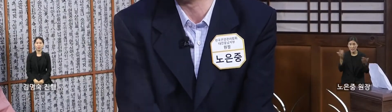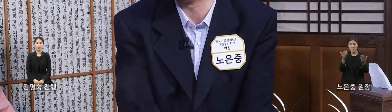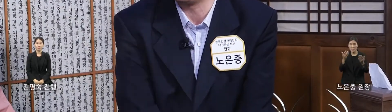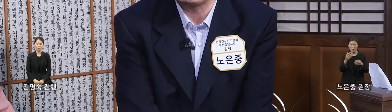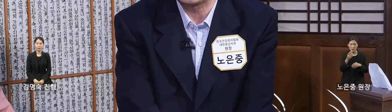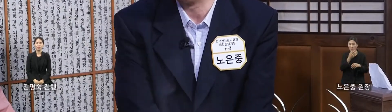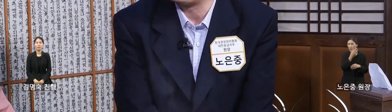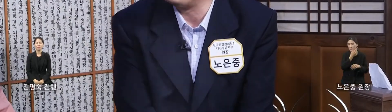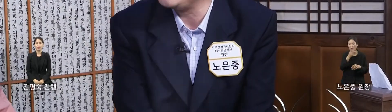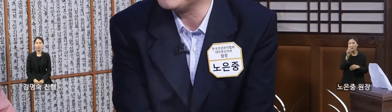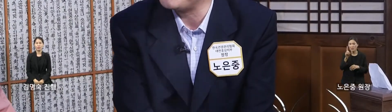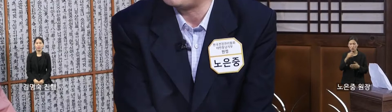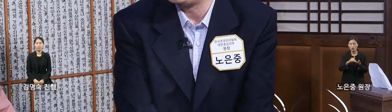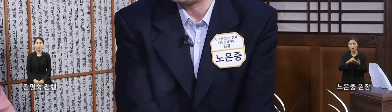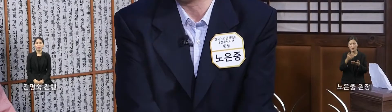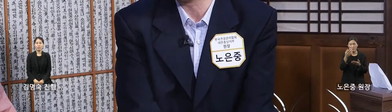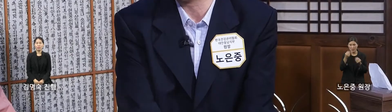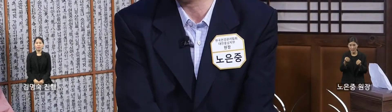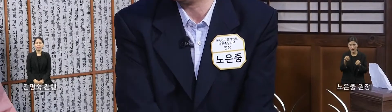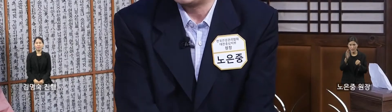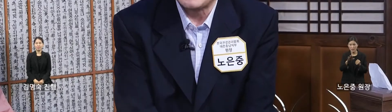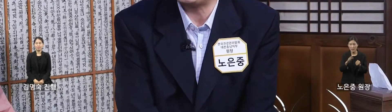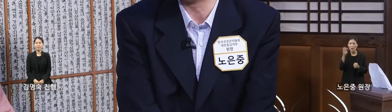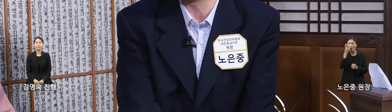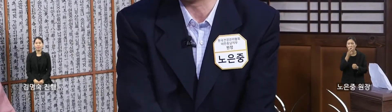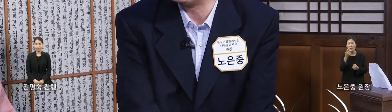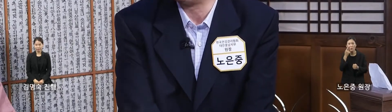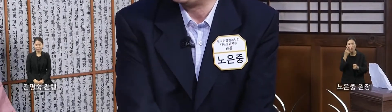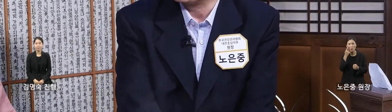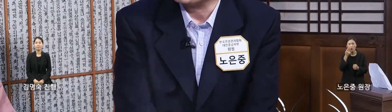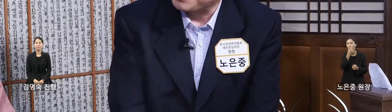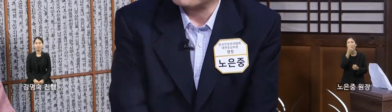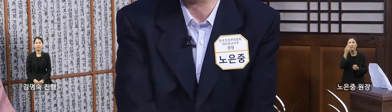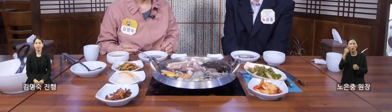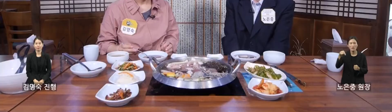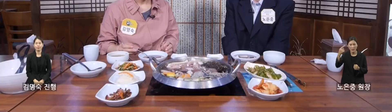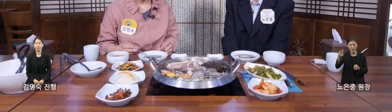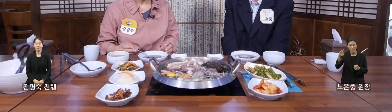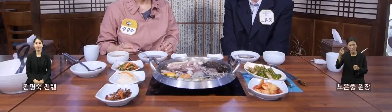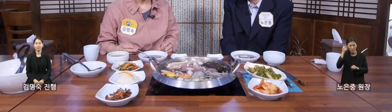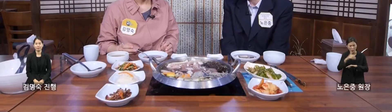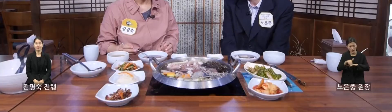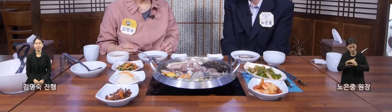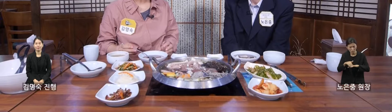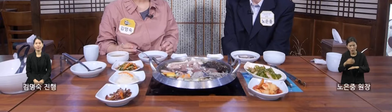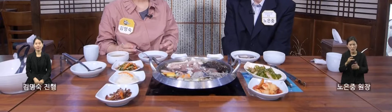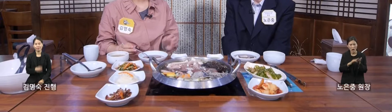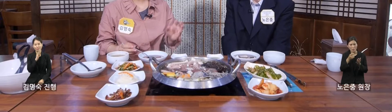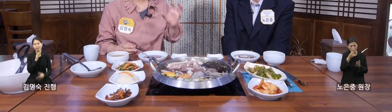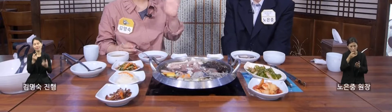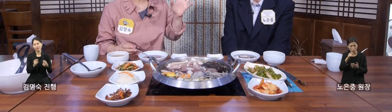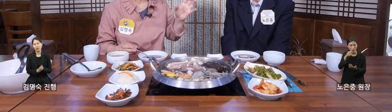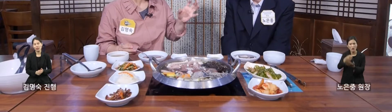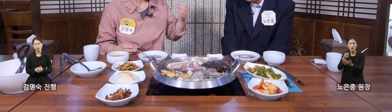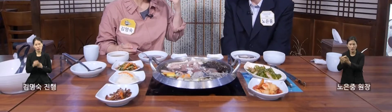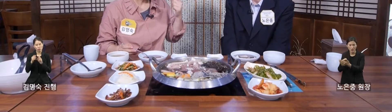하겠지만 기본적으로 검진해서 한 번씩은 체크해 보시고 그 계획을 세우는 것이 뭐 좋겠죠. 그러네요. 예. 무조건